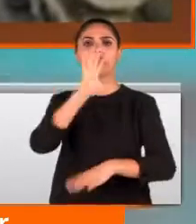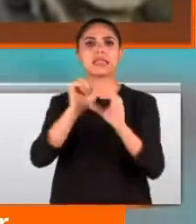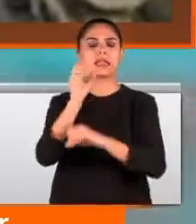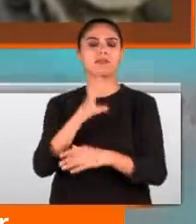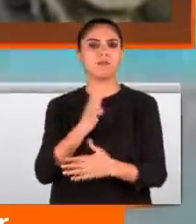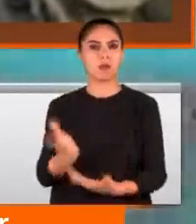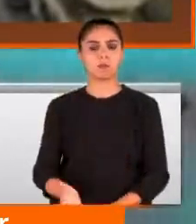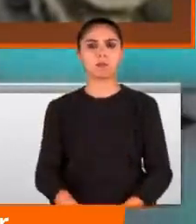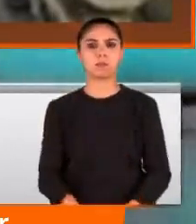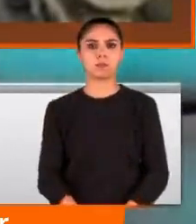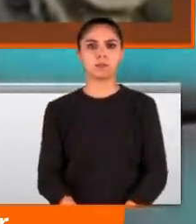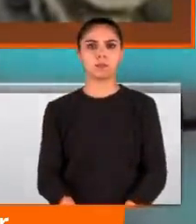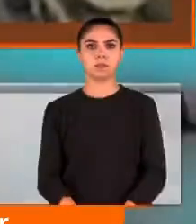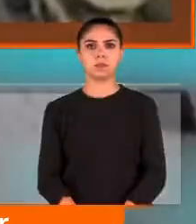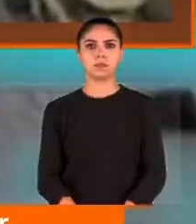çalışılıyor.